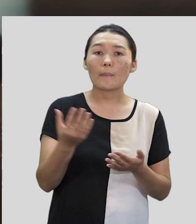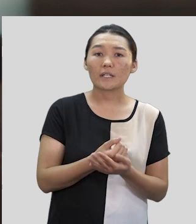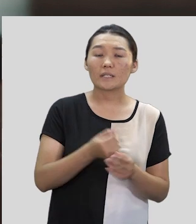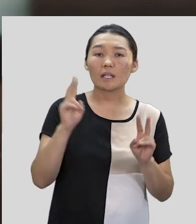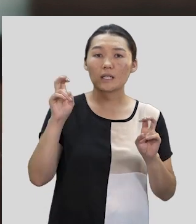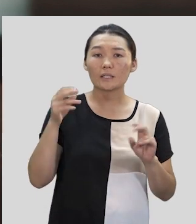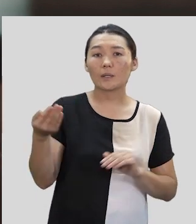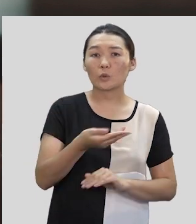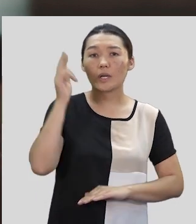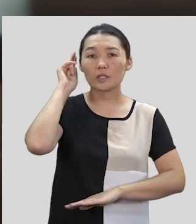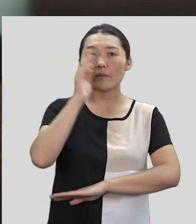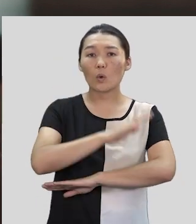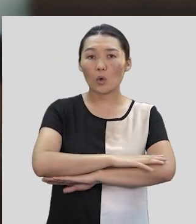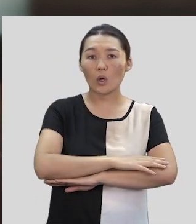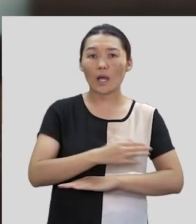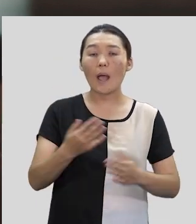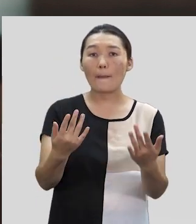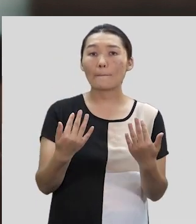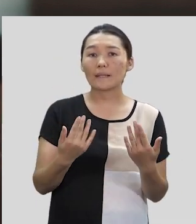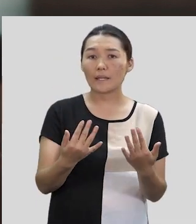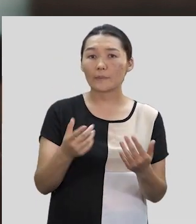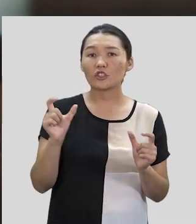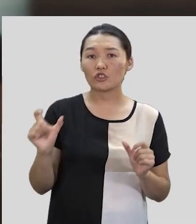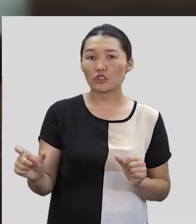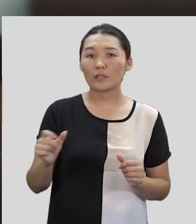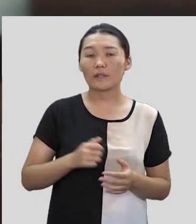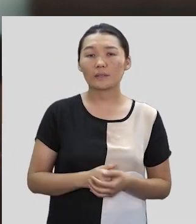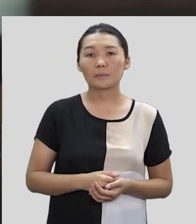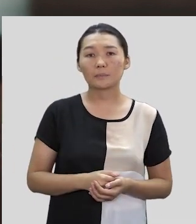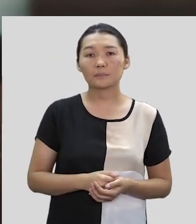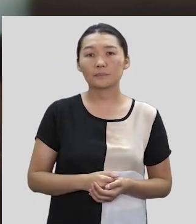нашего урока потребности человека